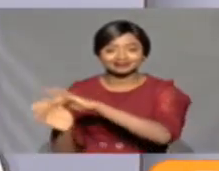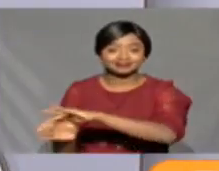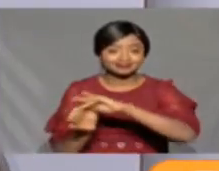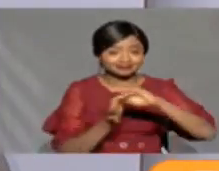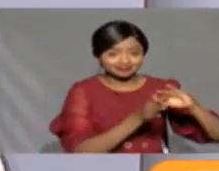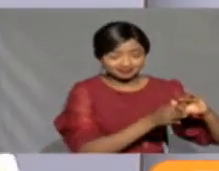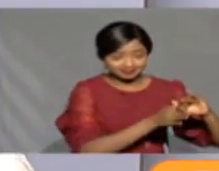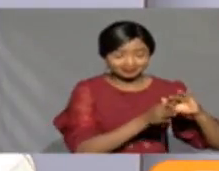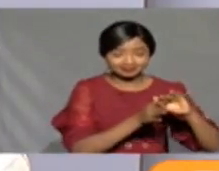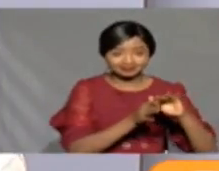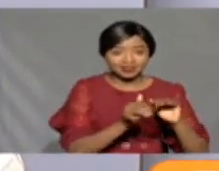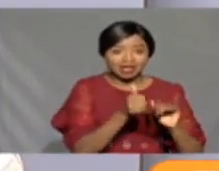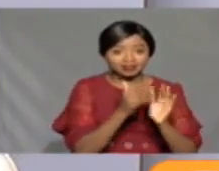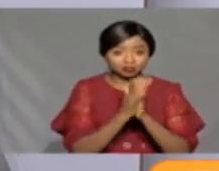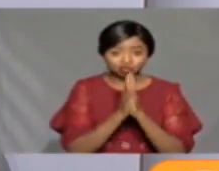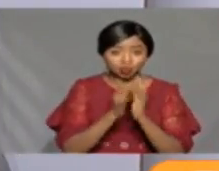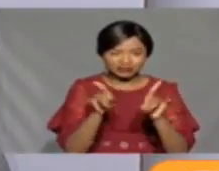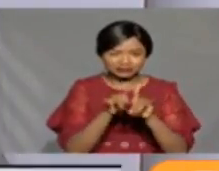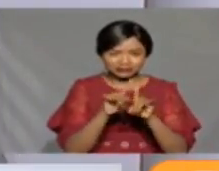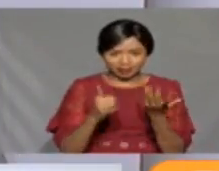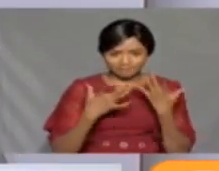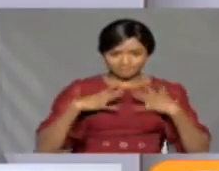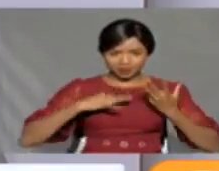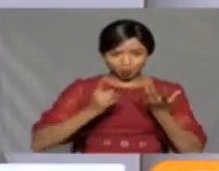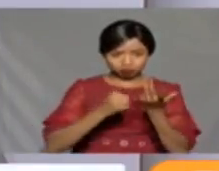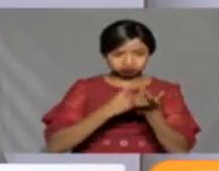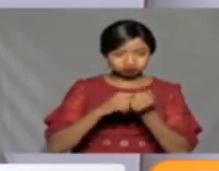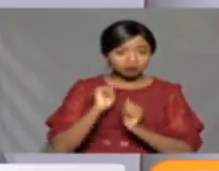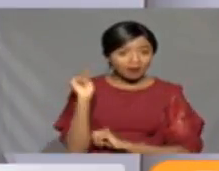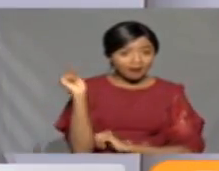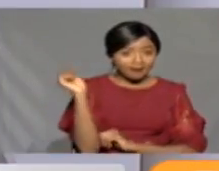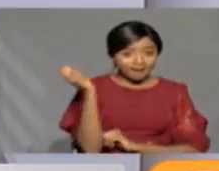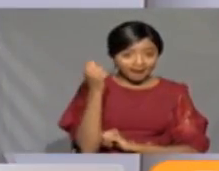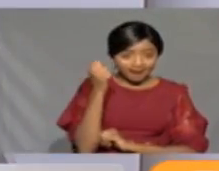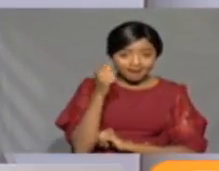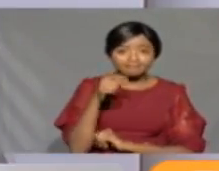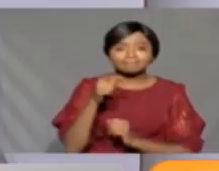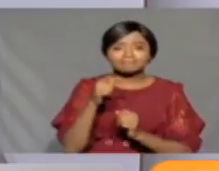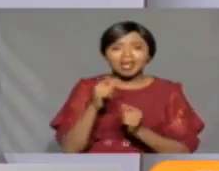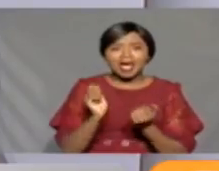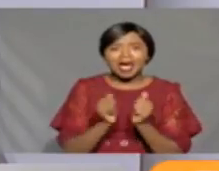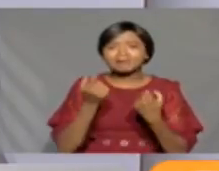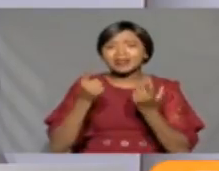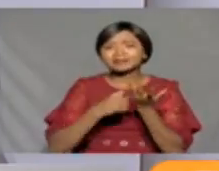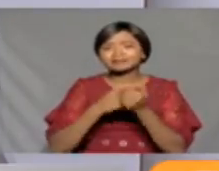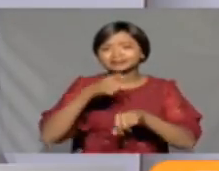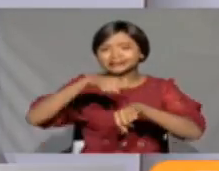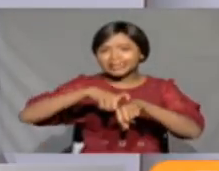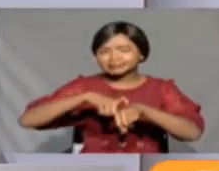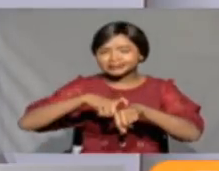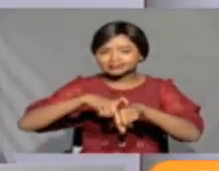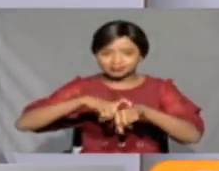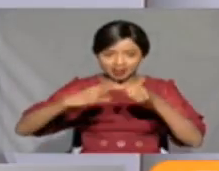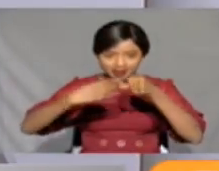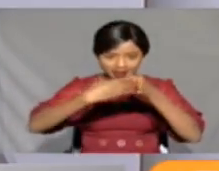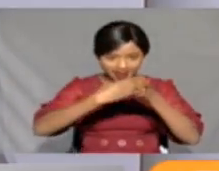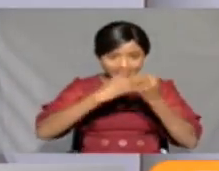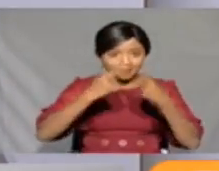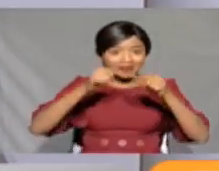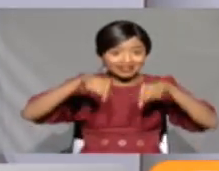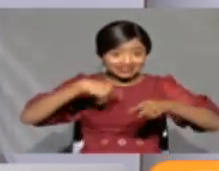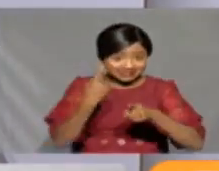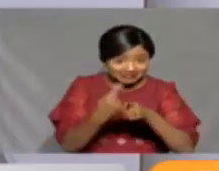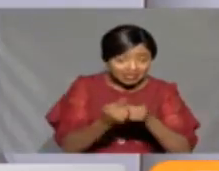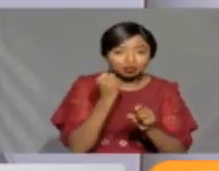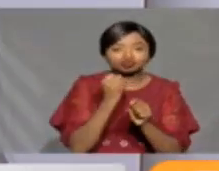Ni taarifa kuhusu sensa ambapo Kenya itashiriki zoezi la sensa kwa mara ya 9 mwaka huu, ila mwaka huu italazimu kutumika